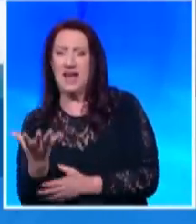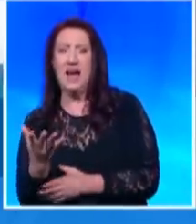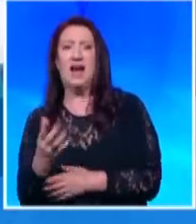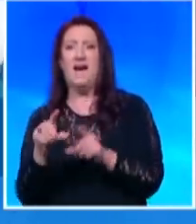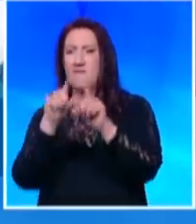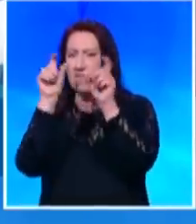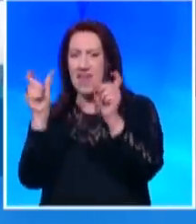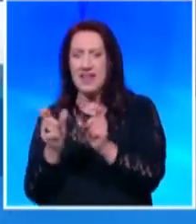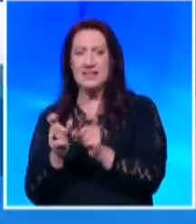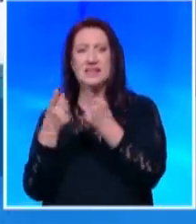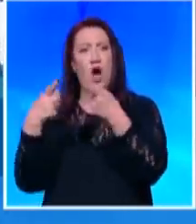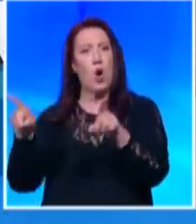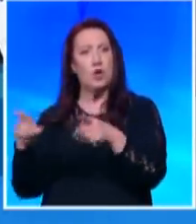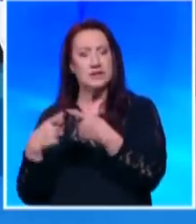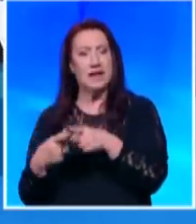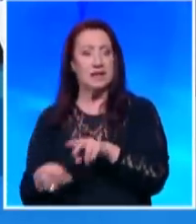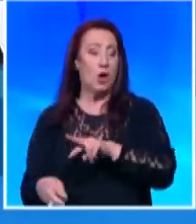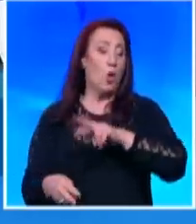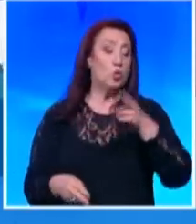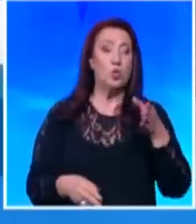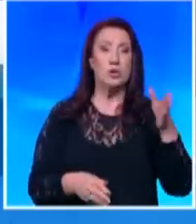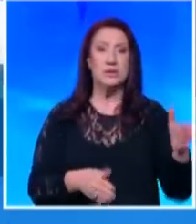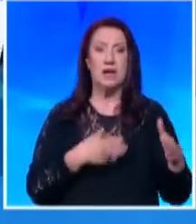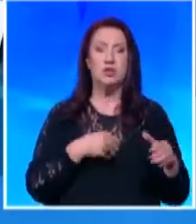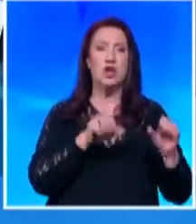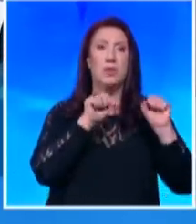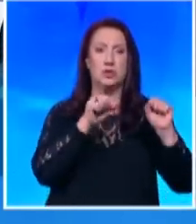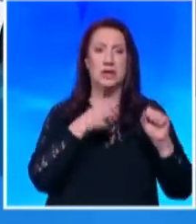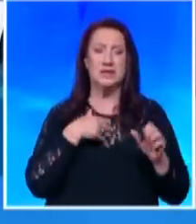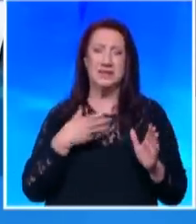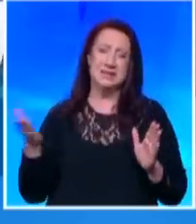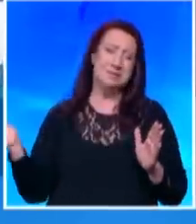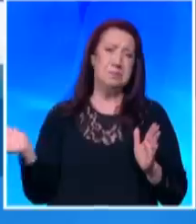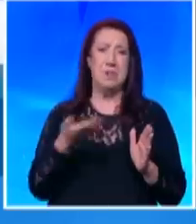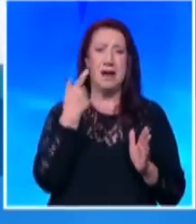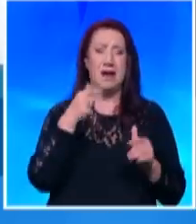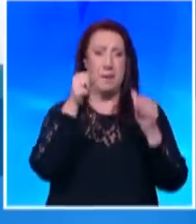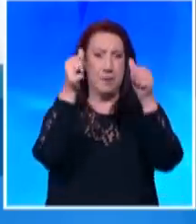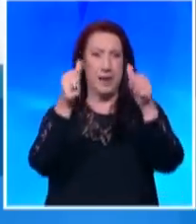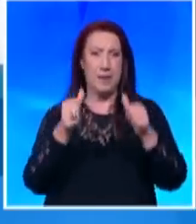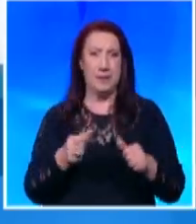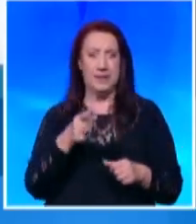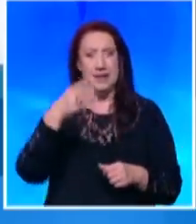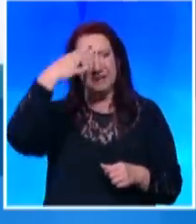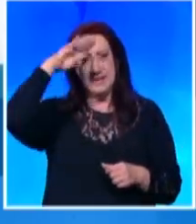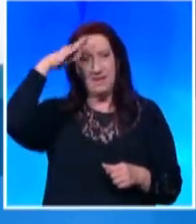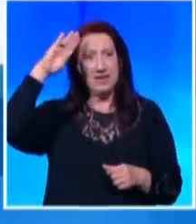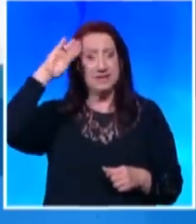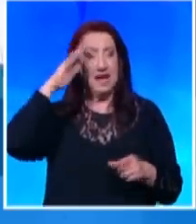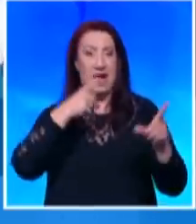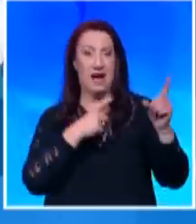от другата страна имаше протест с искане да бъде демонтиран паметника на Съветската армия. За щастие, и двете